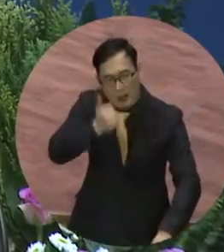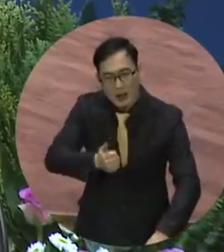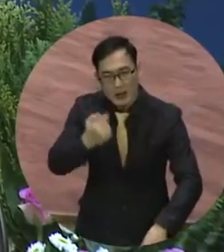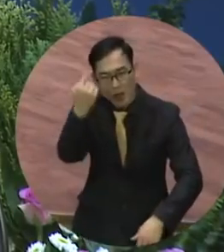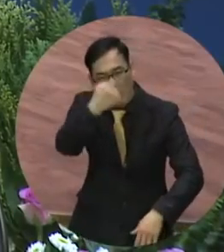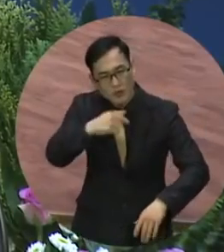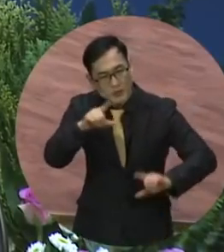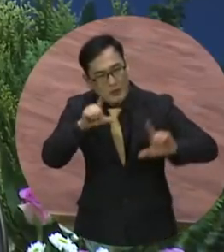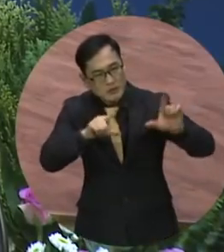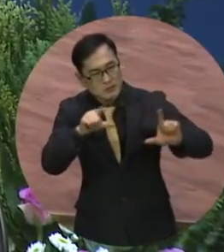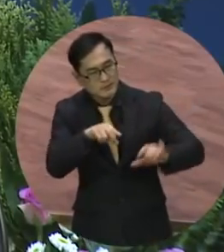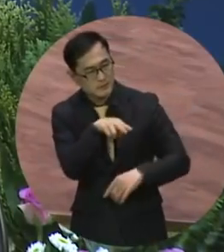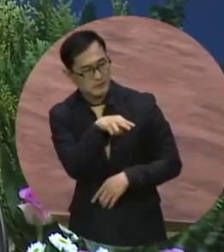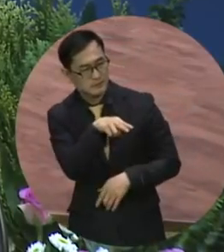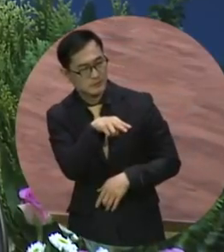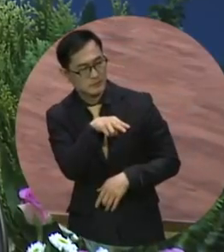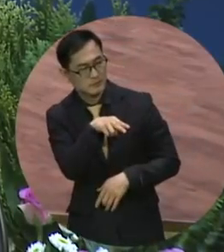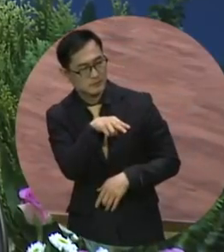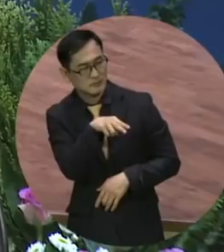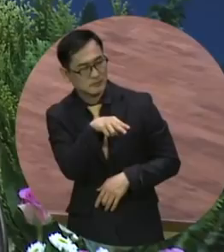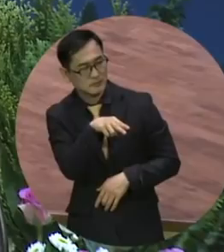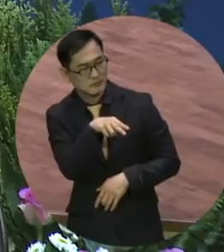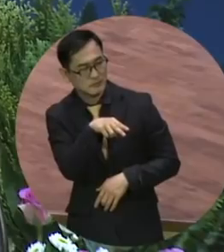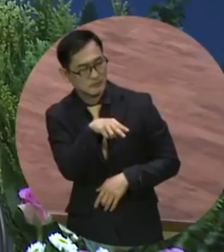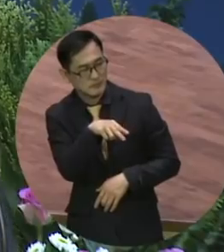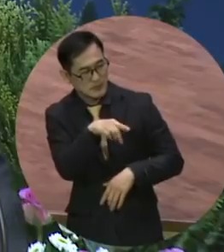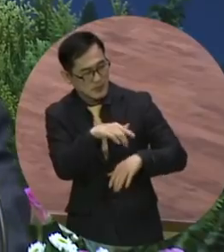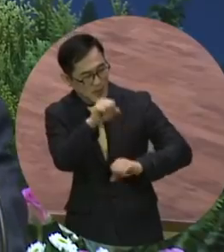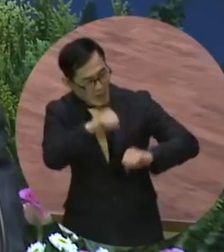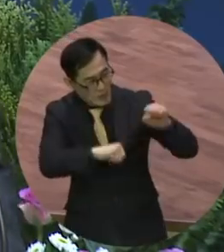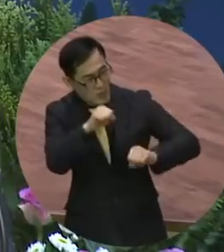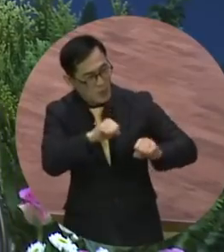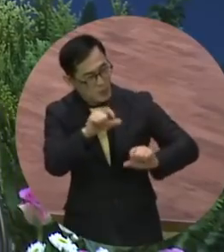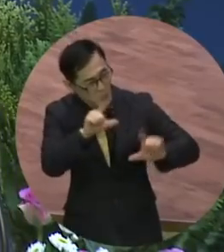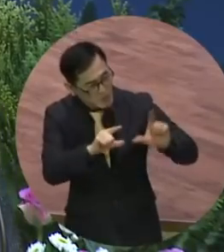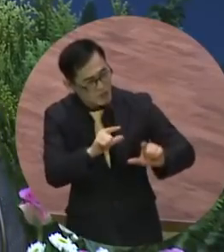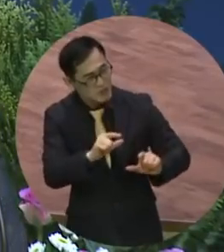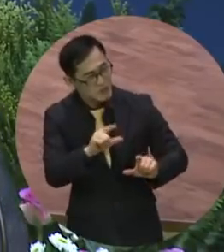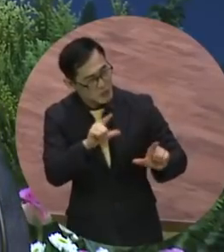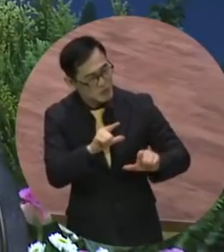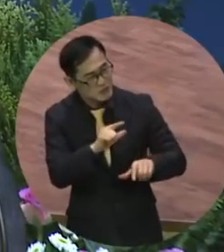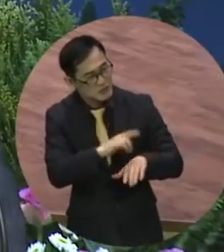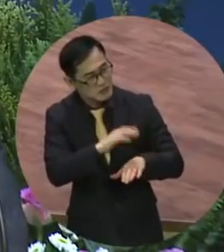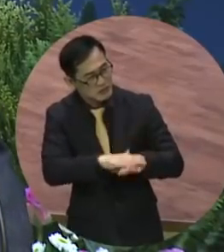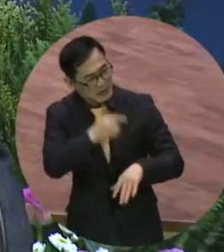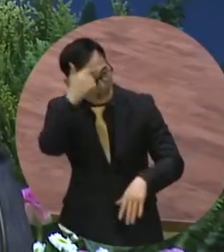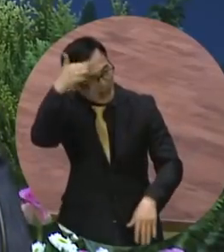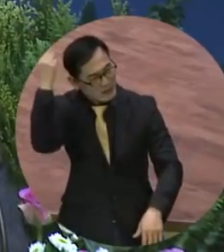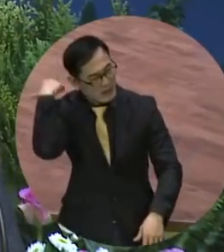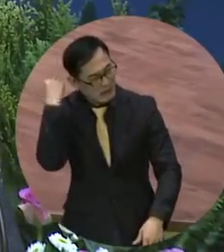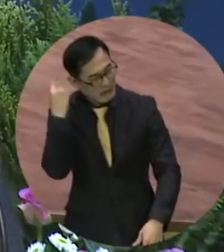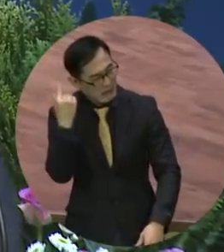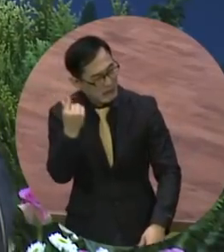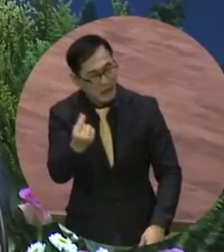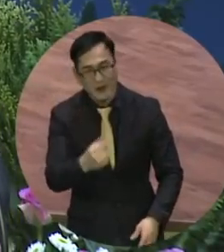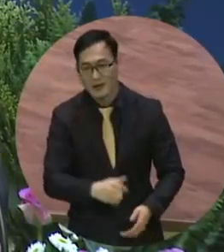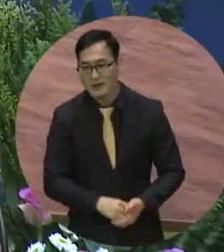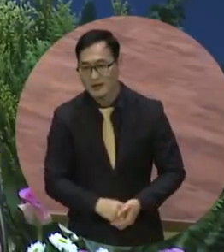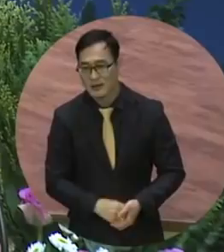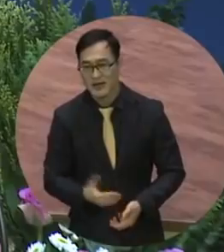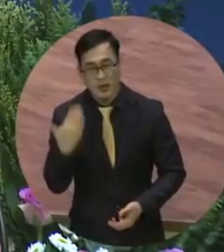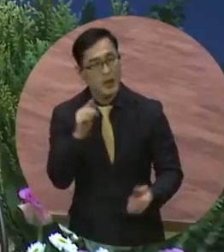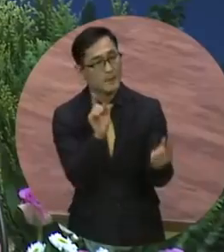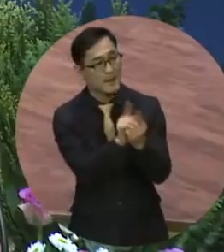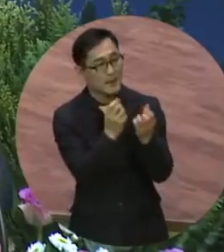지겹게 생기면. 두 분 만나고 싶지도 않아. 이 사람은 만나면 이상하게, 아, 저번에 만나면 더